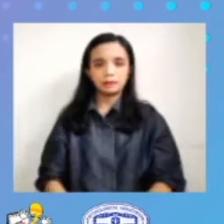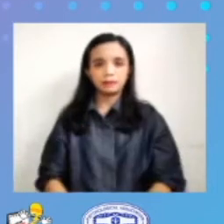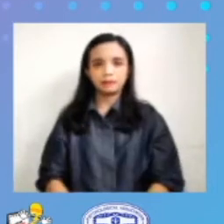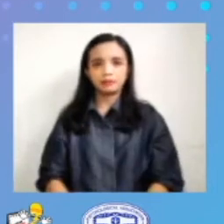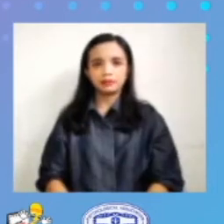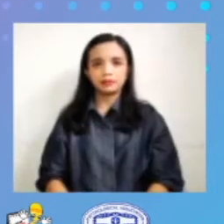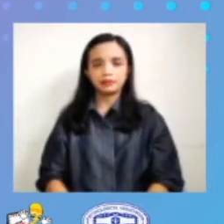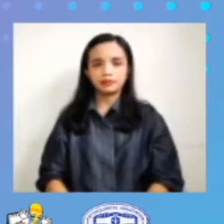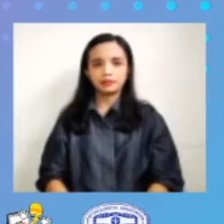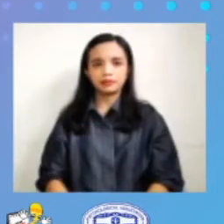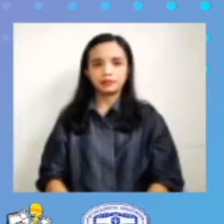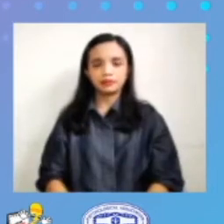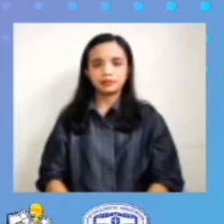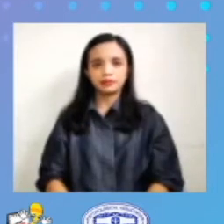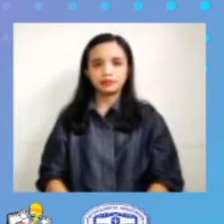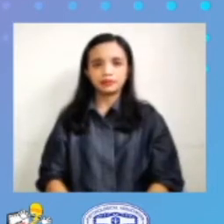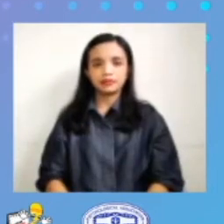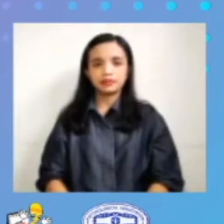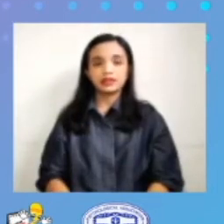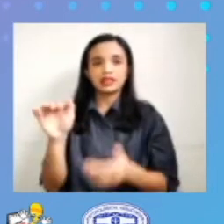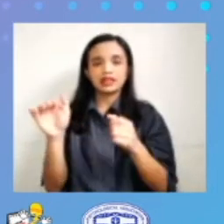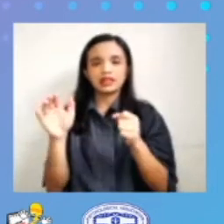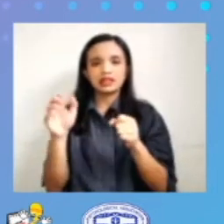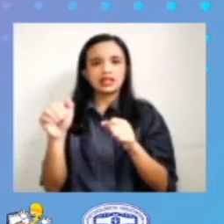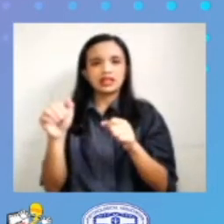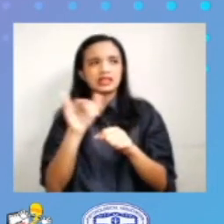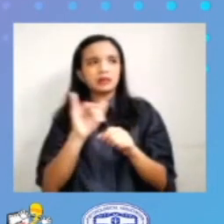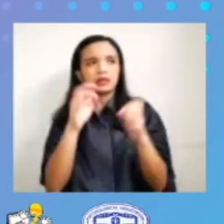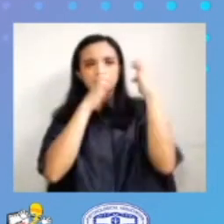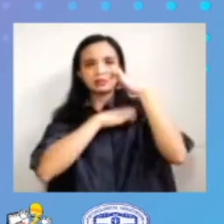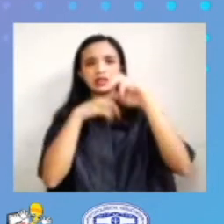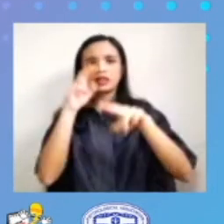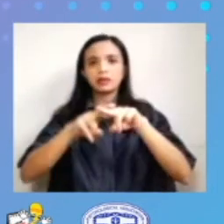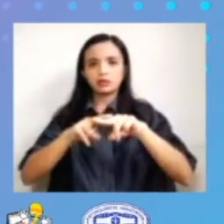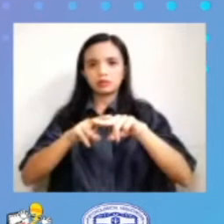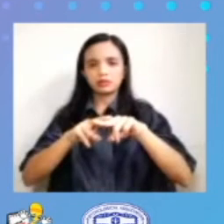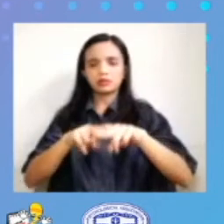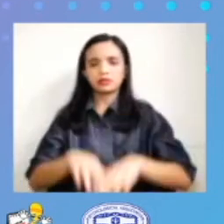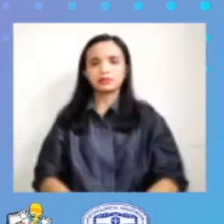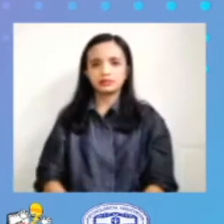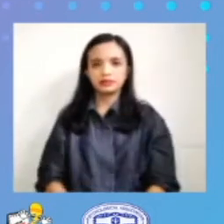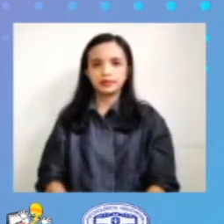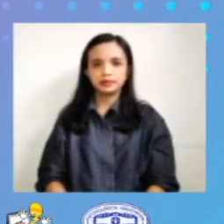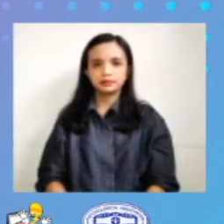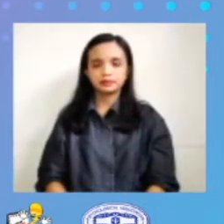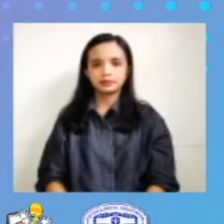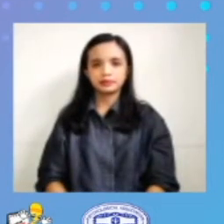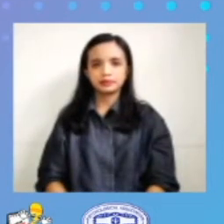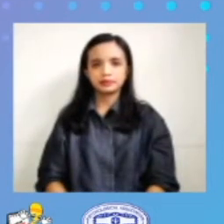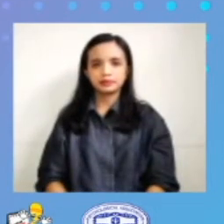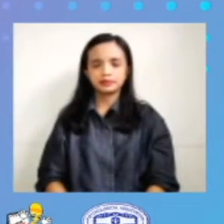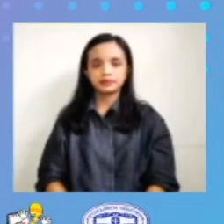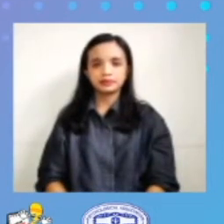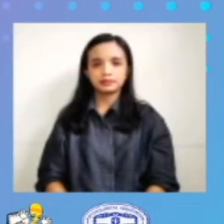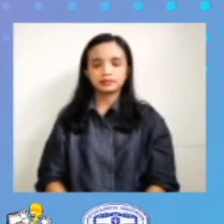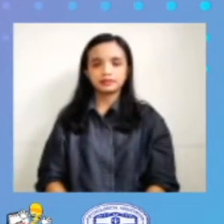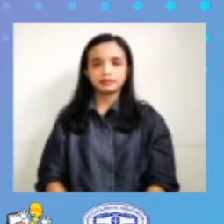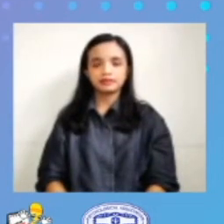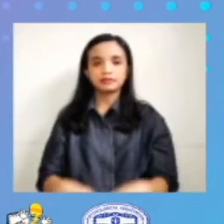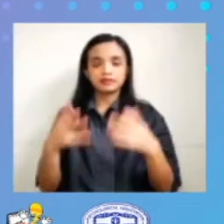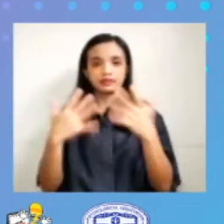exercise, pati yung breathing mo, kasama siya dun sa training na yon. Yan. I mean, that's how powerful the connection is. No?